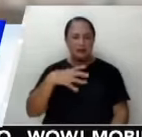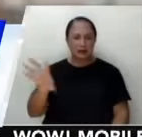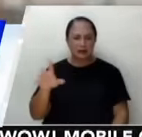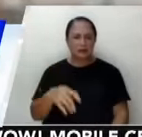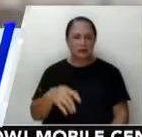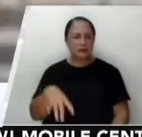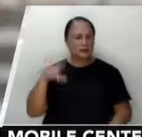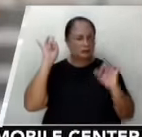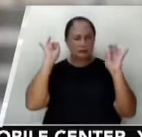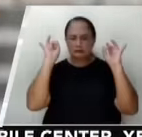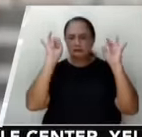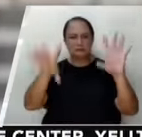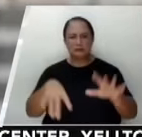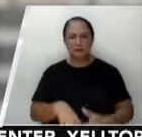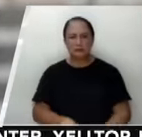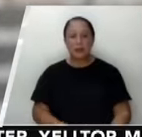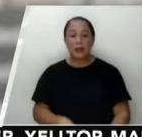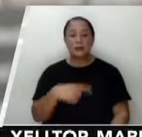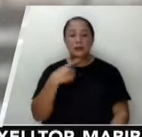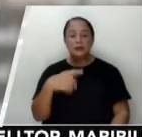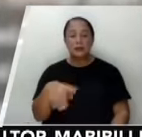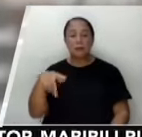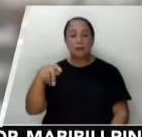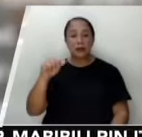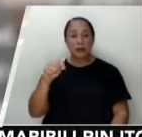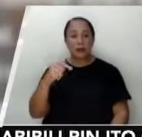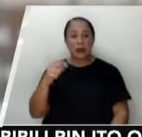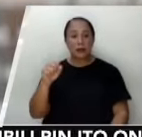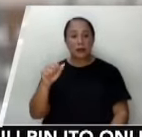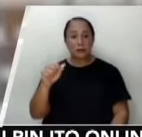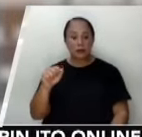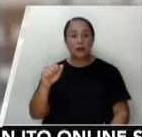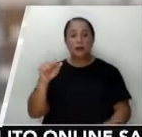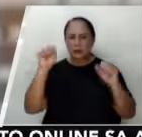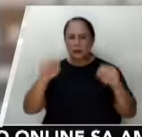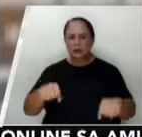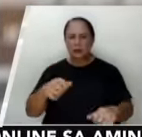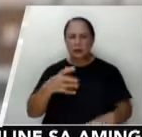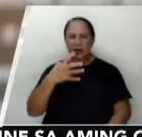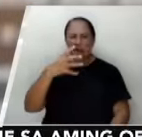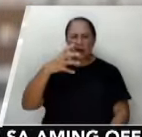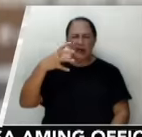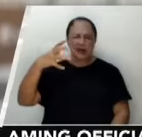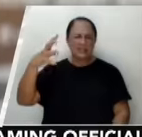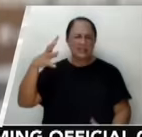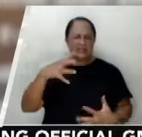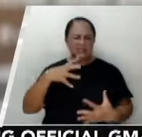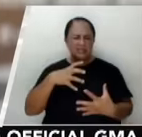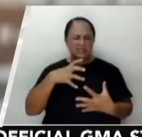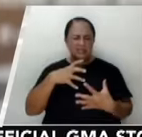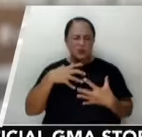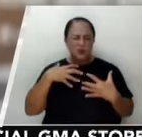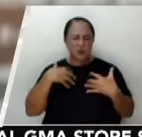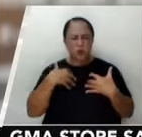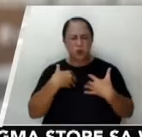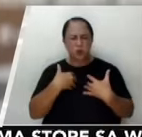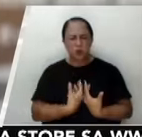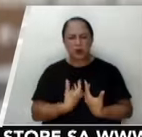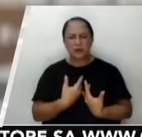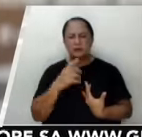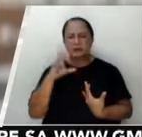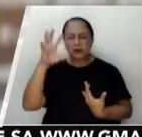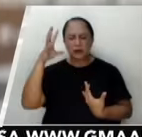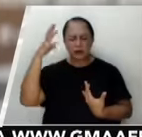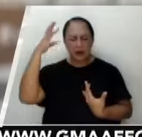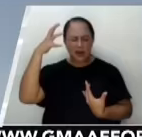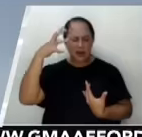yan. Na base sa pag-asa ay malaking chance ang magdulot ng heat cramps at heat exhaustion o di kaya heat stroke sa patuloy